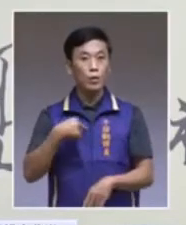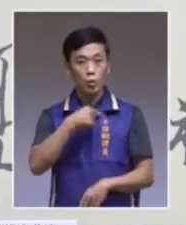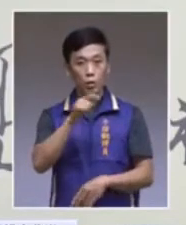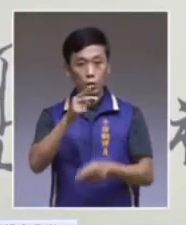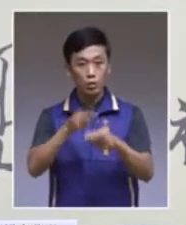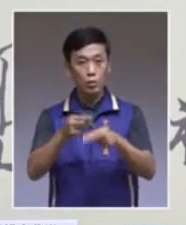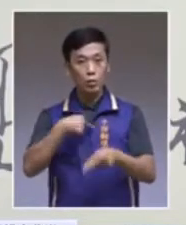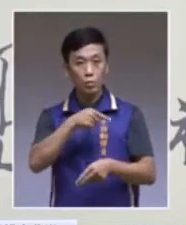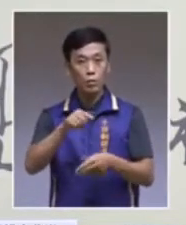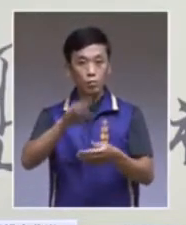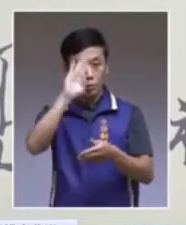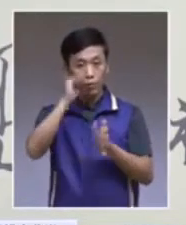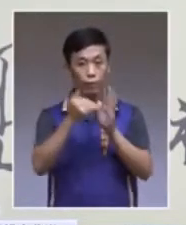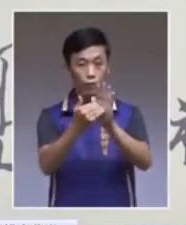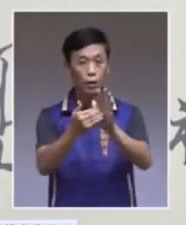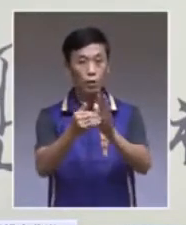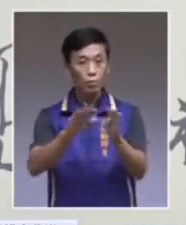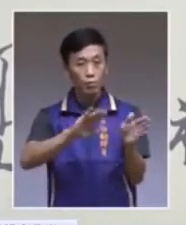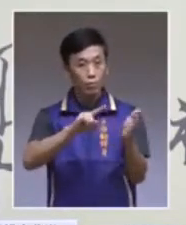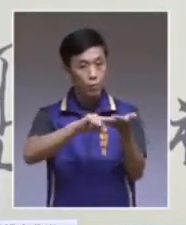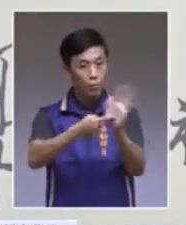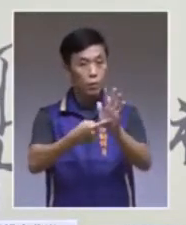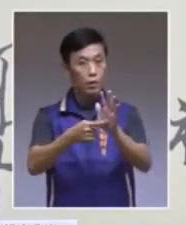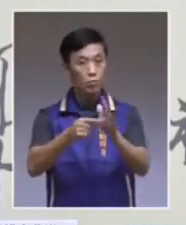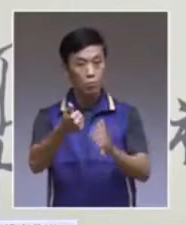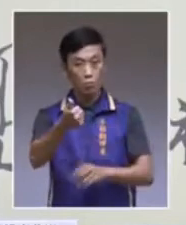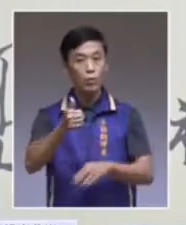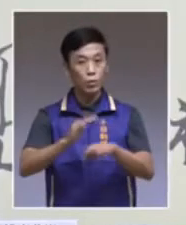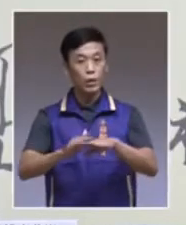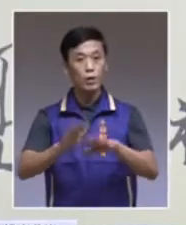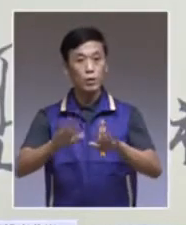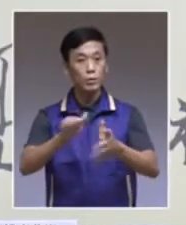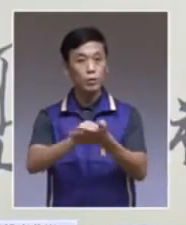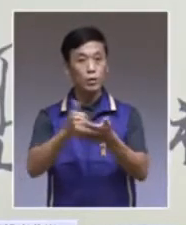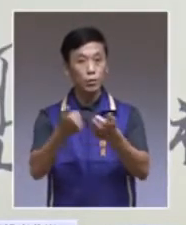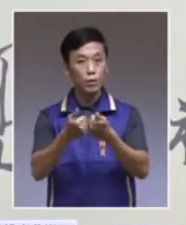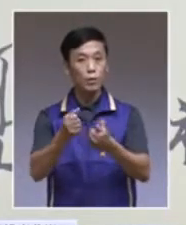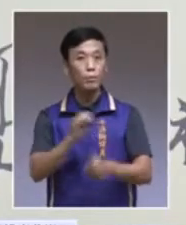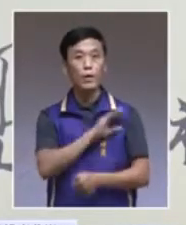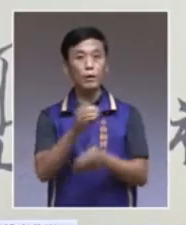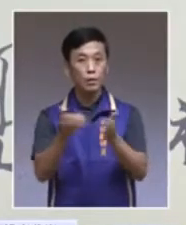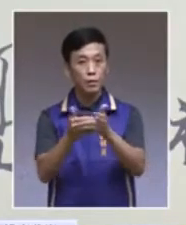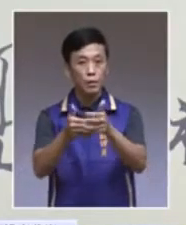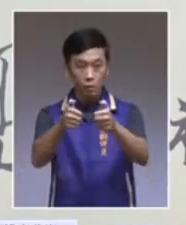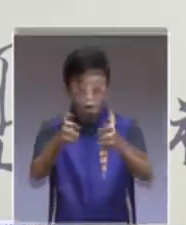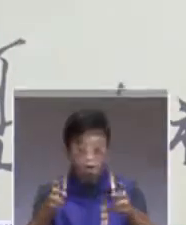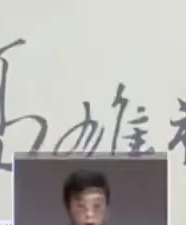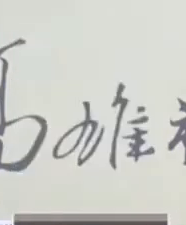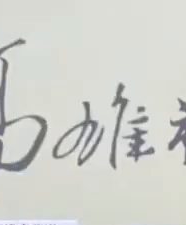为防疫的模范生。好，所以这一点还是要拜托大家。好，我们今天的记者会就到这边，谢谢大家，谢谢。